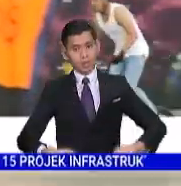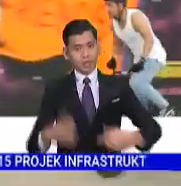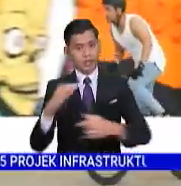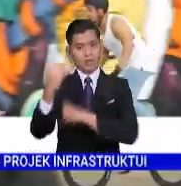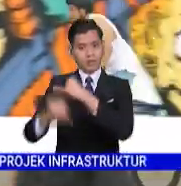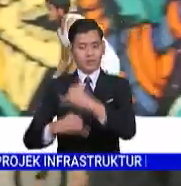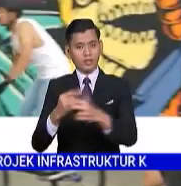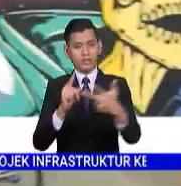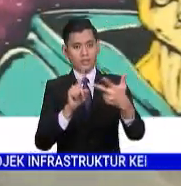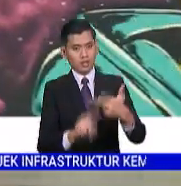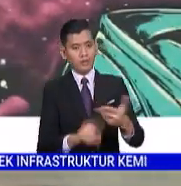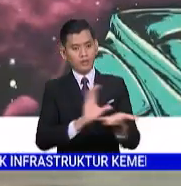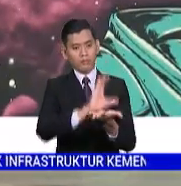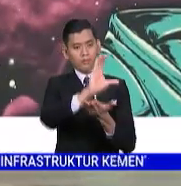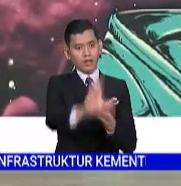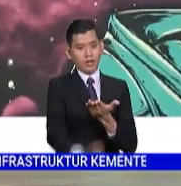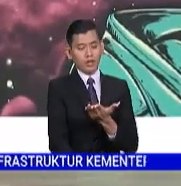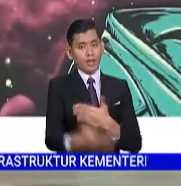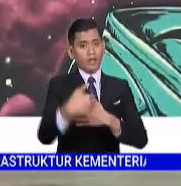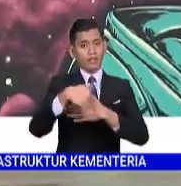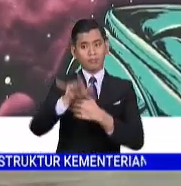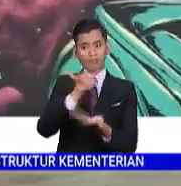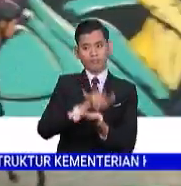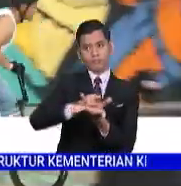perbelanjaan menghantar atlet ke temasya itu nanti.